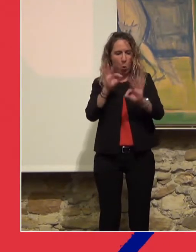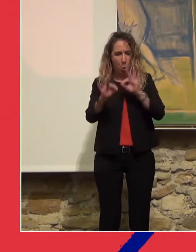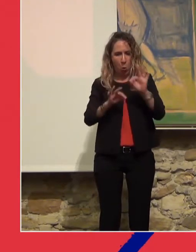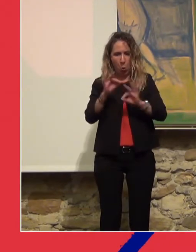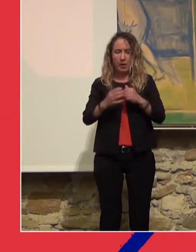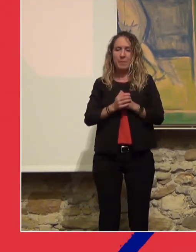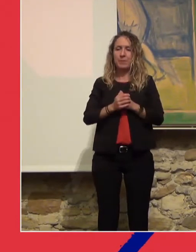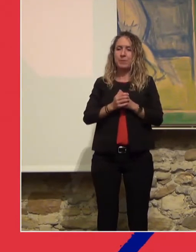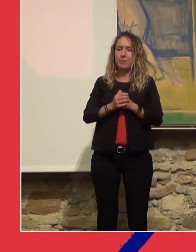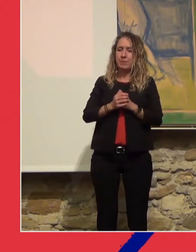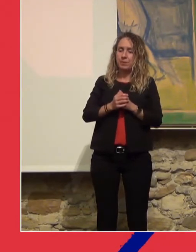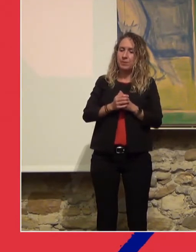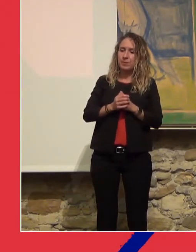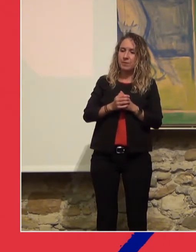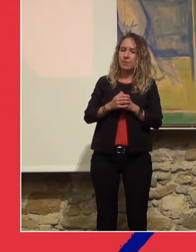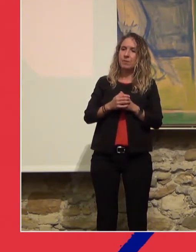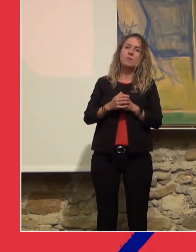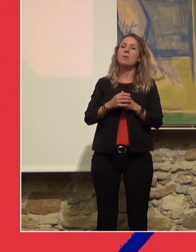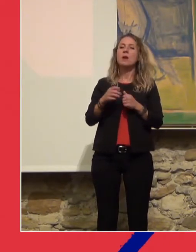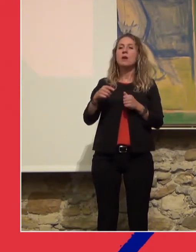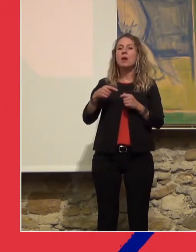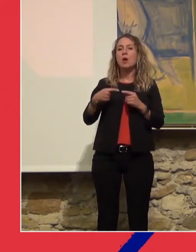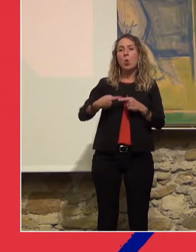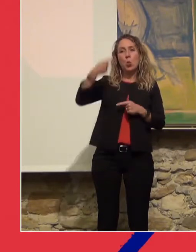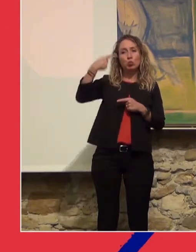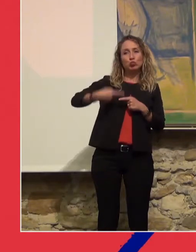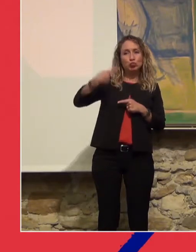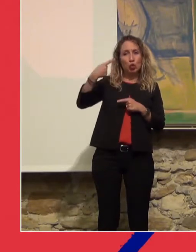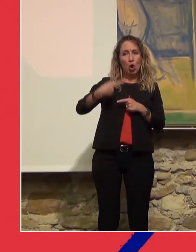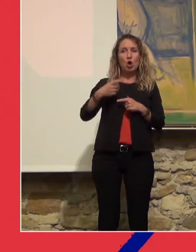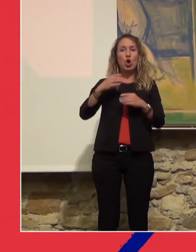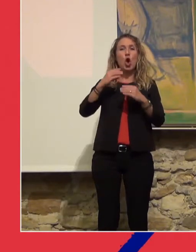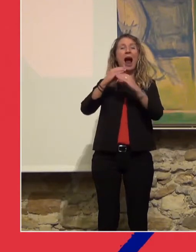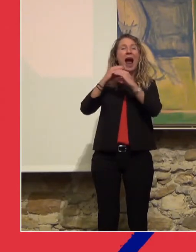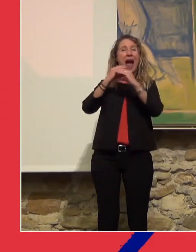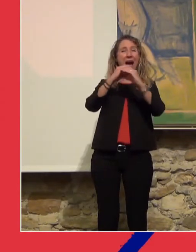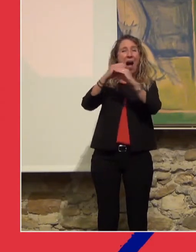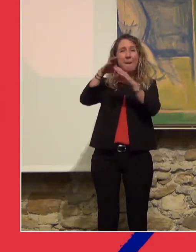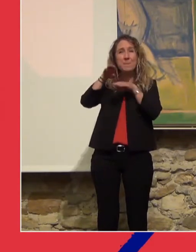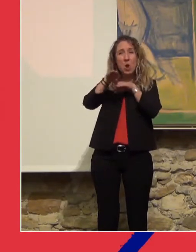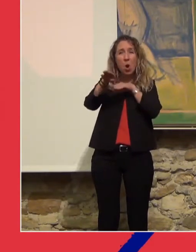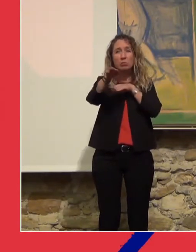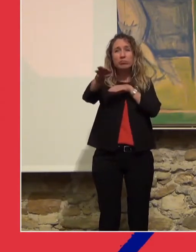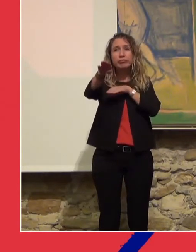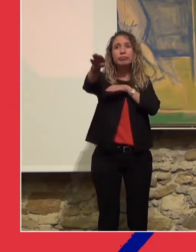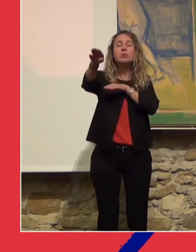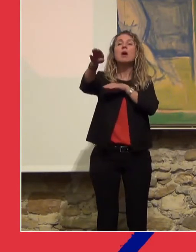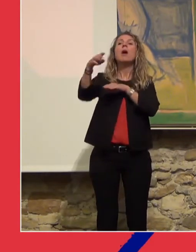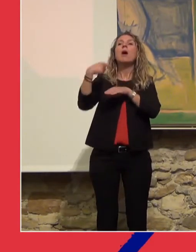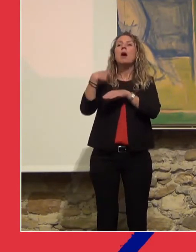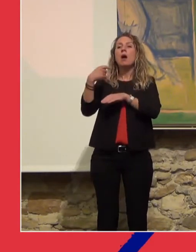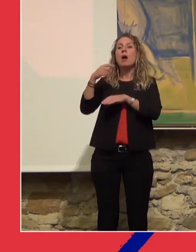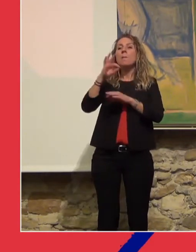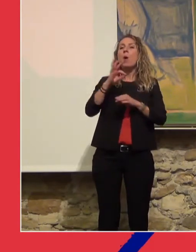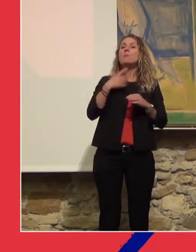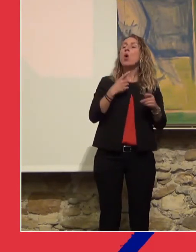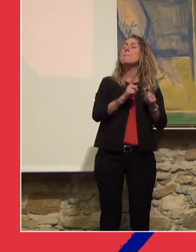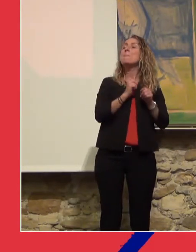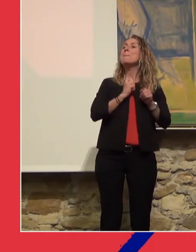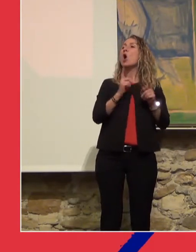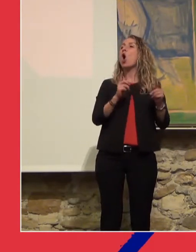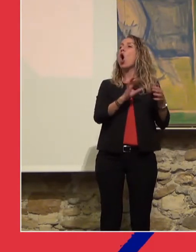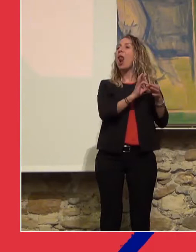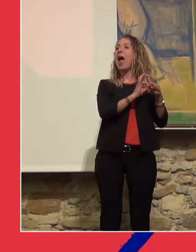pediatra scrisse una lettera al vescovo di Bergamo, anche lui impegnato in prima linea. In